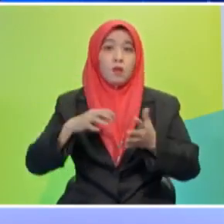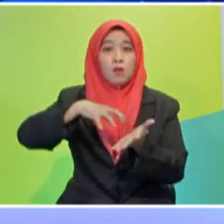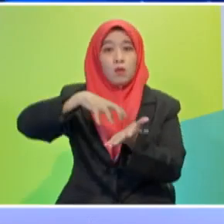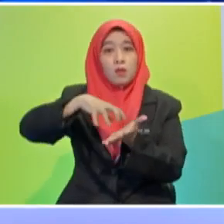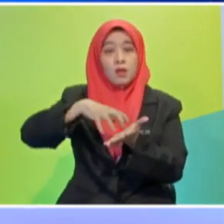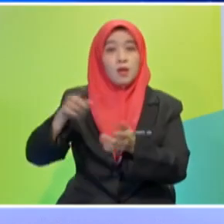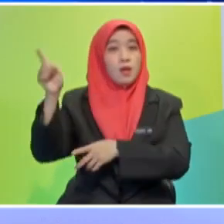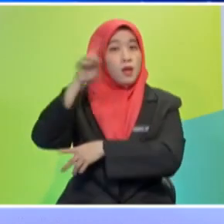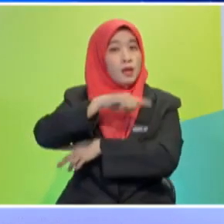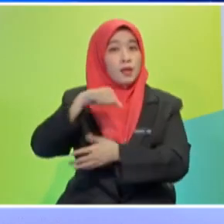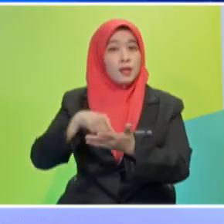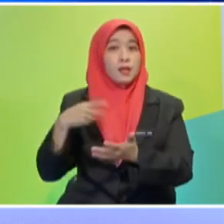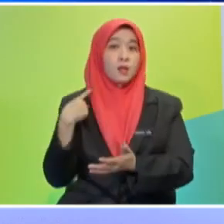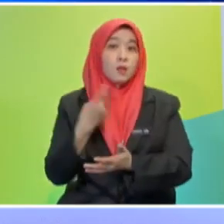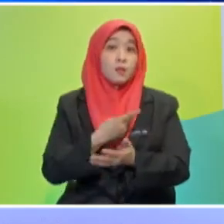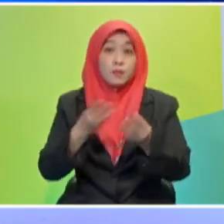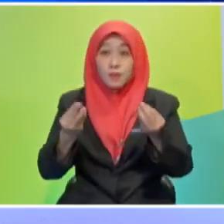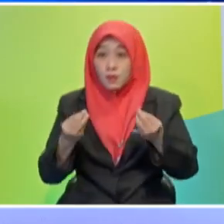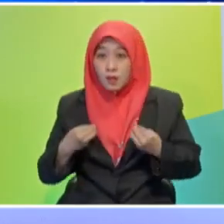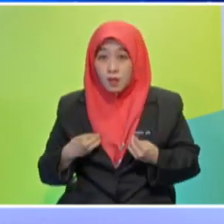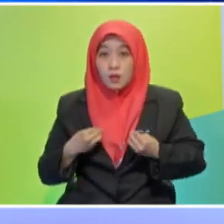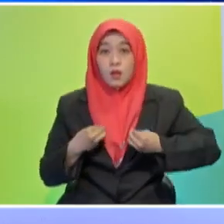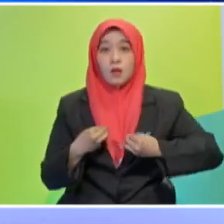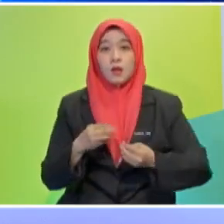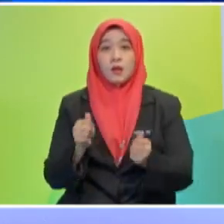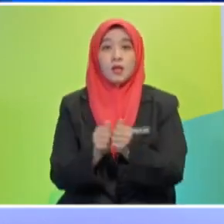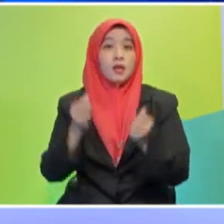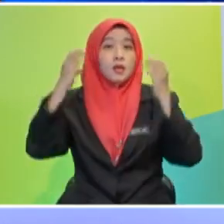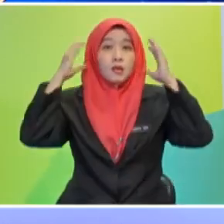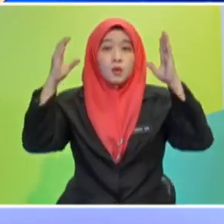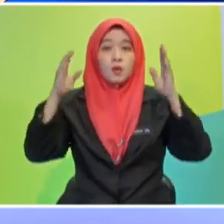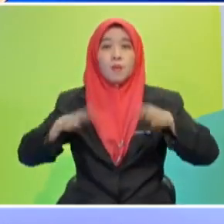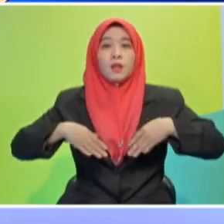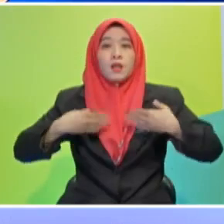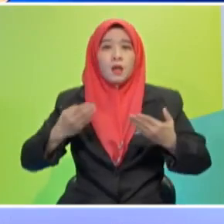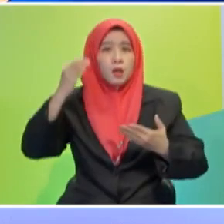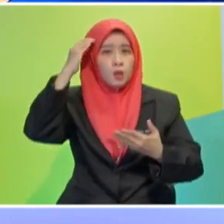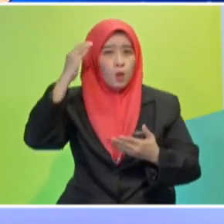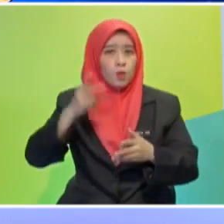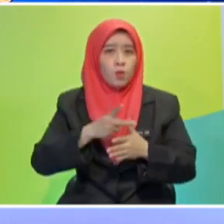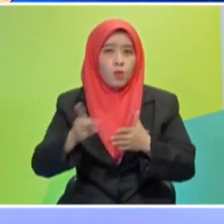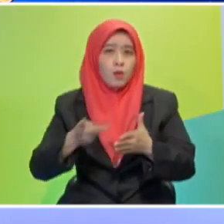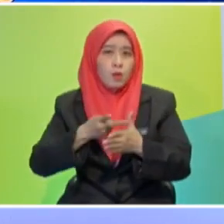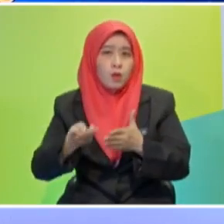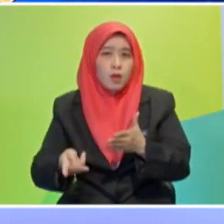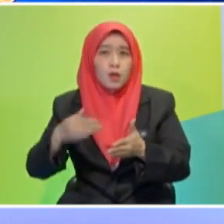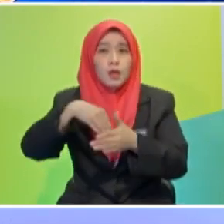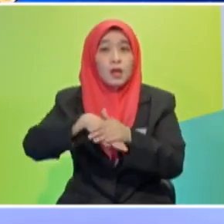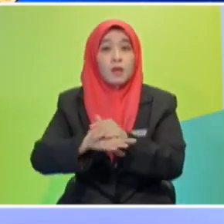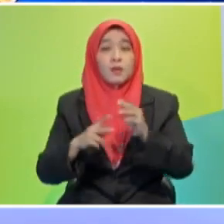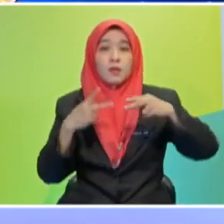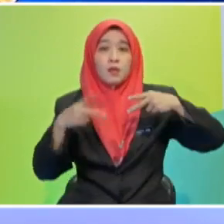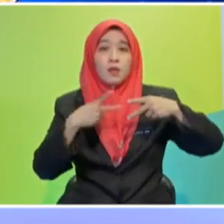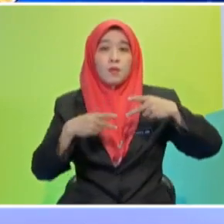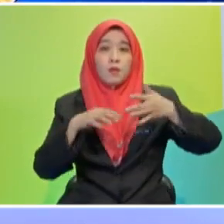cikgu kita pada hari ini macam mana kita nak tahu komponen-komponen yang berada pada kipas yang rosak tadi. Tapi sebelum tu,